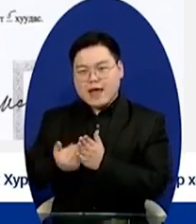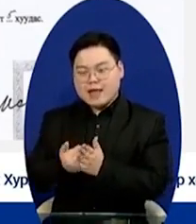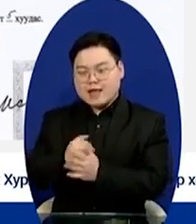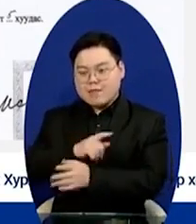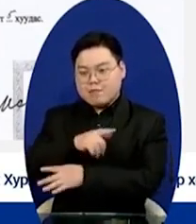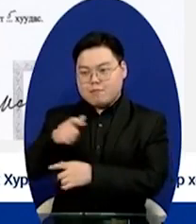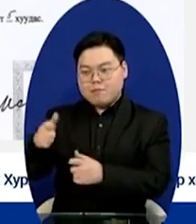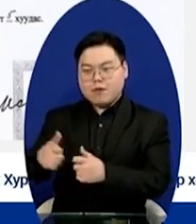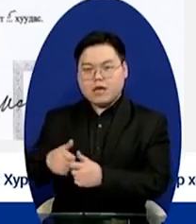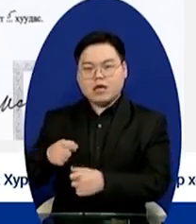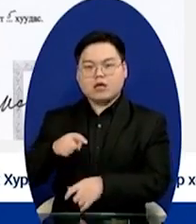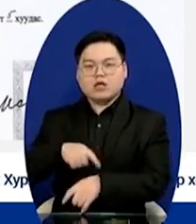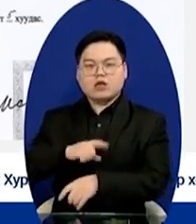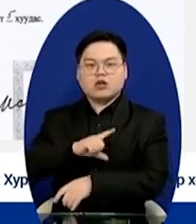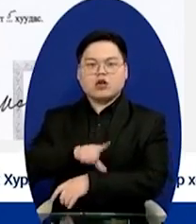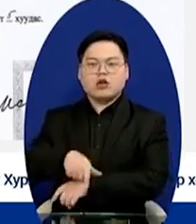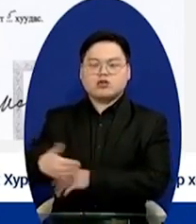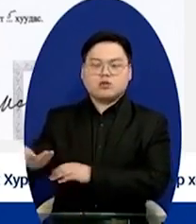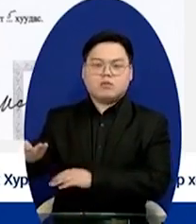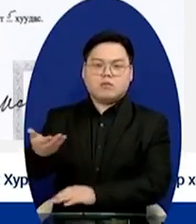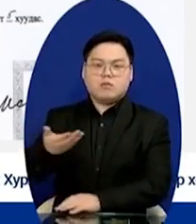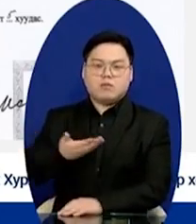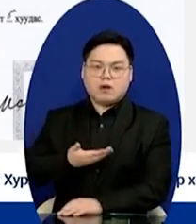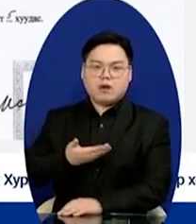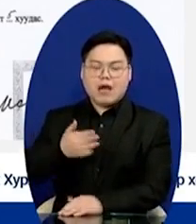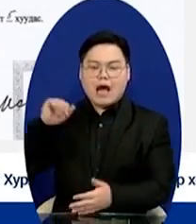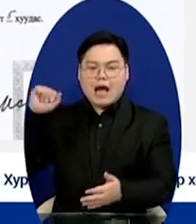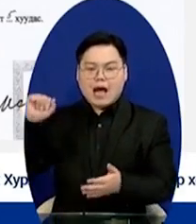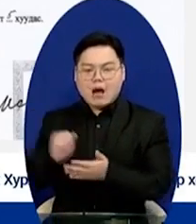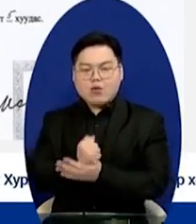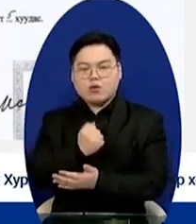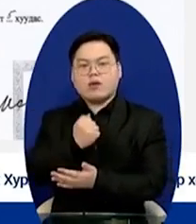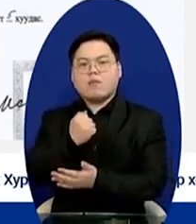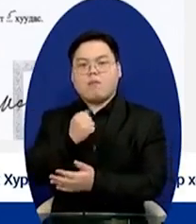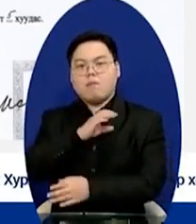Өөрөвл аудитын байгууллагын одоо энэ шаардлагад одоо